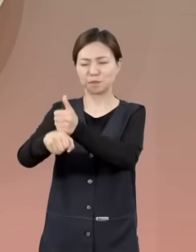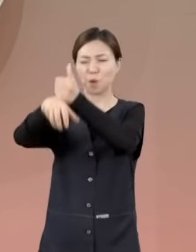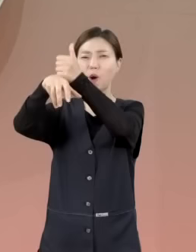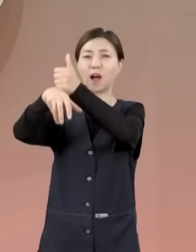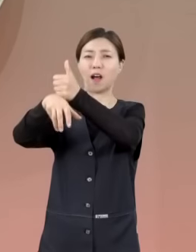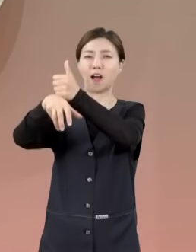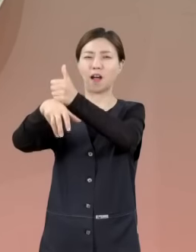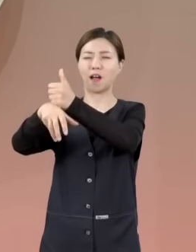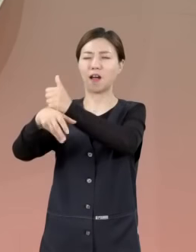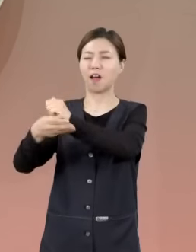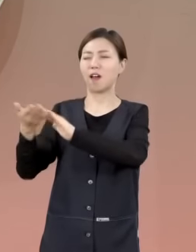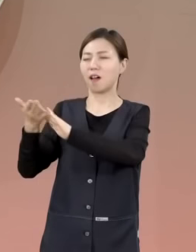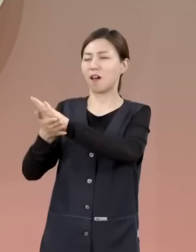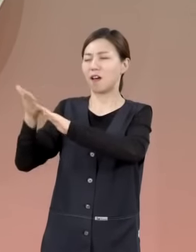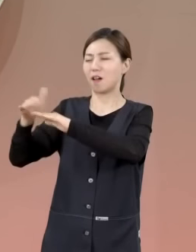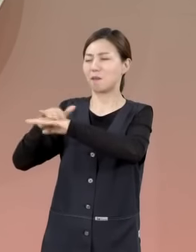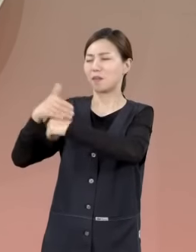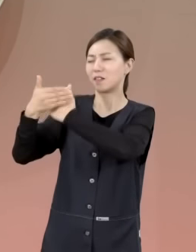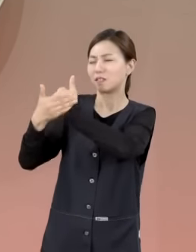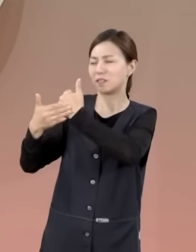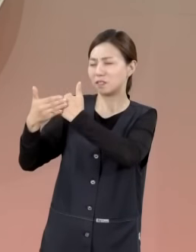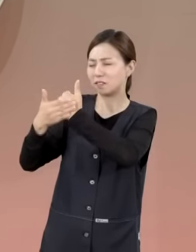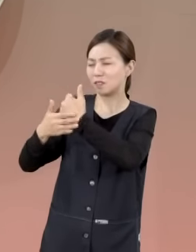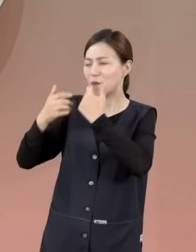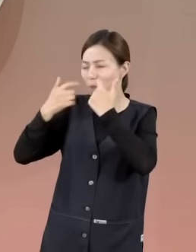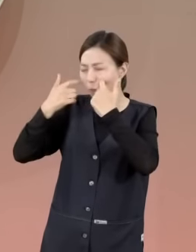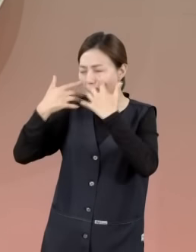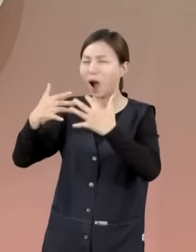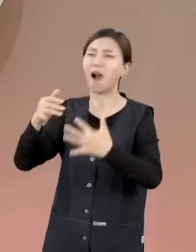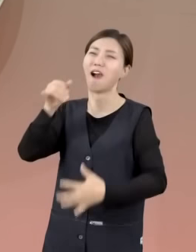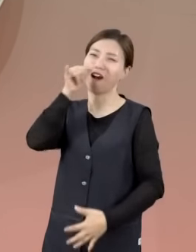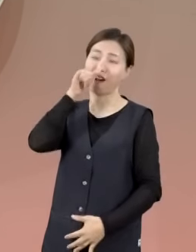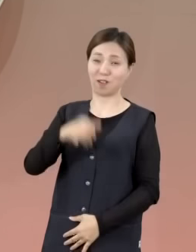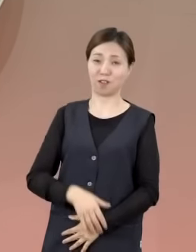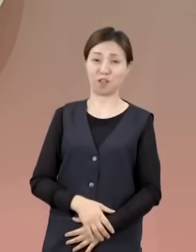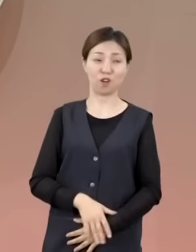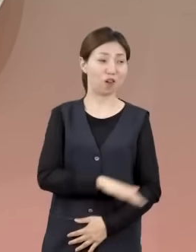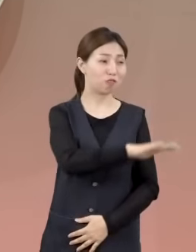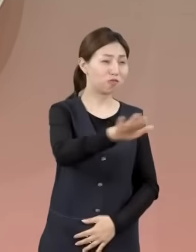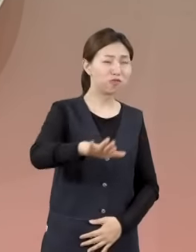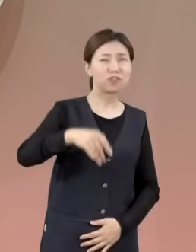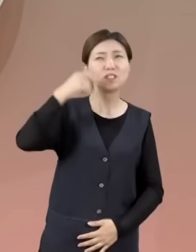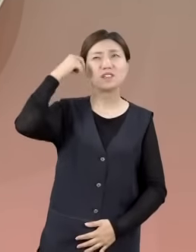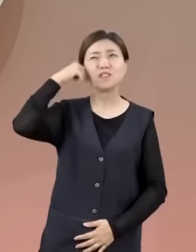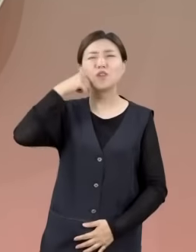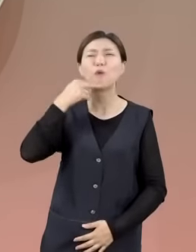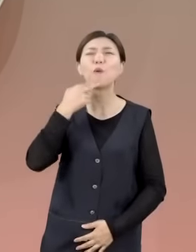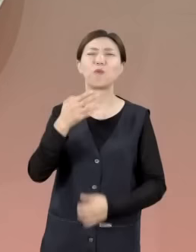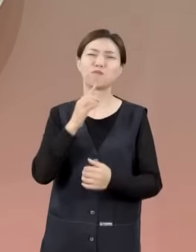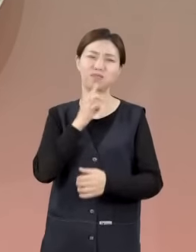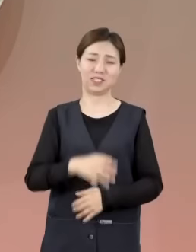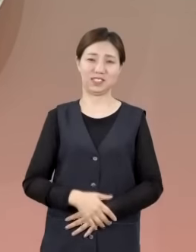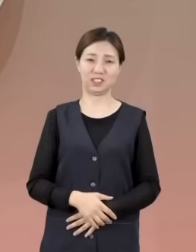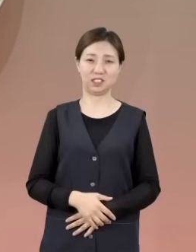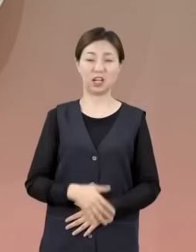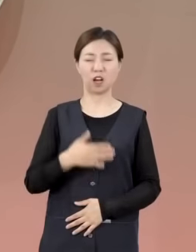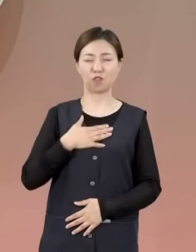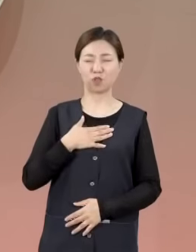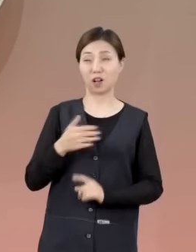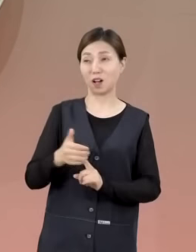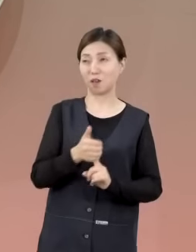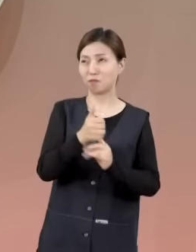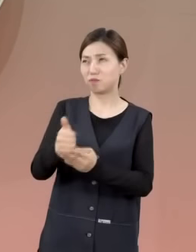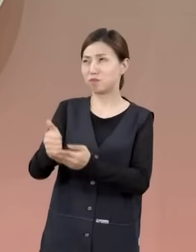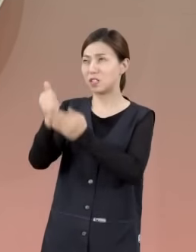불보 살림의 가피는 분명히 있습니다 우리가 스스로 느끼지 못할 뿐이지 우리가